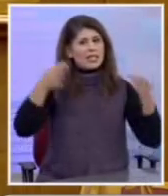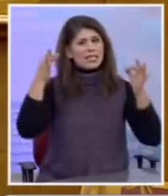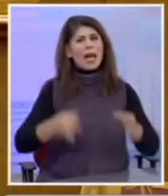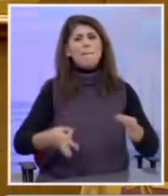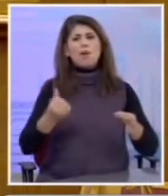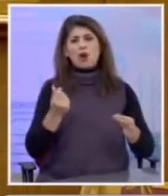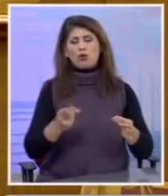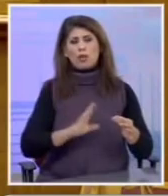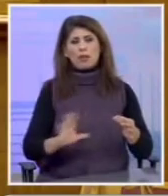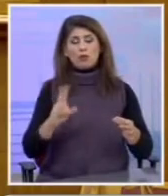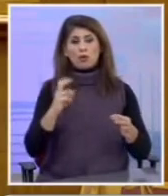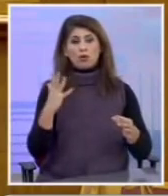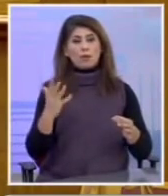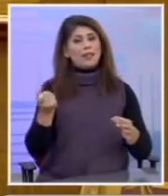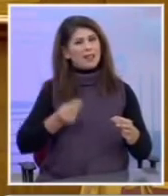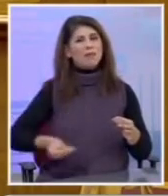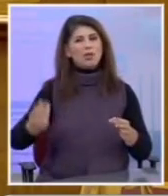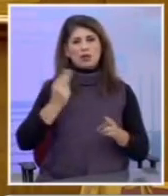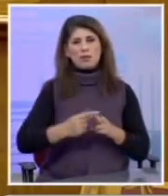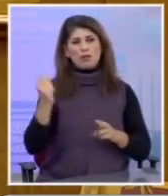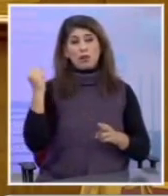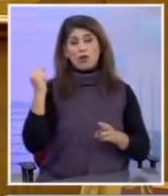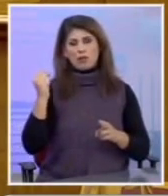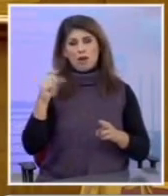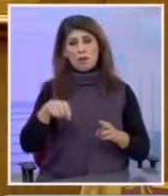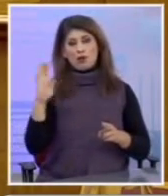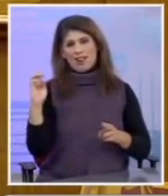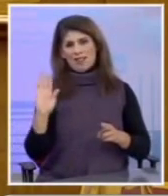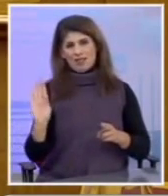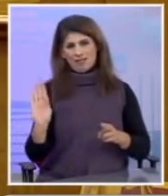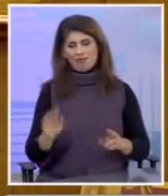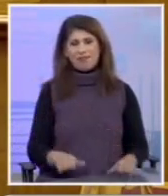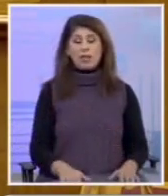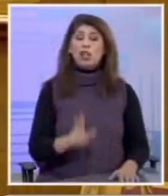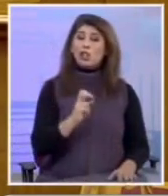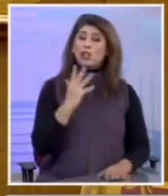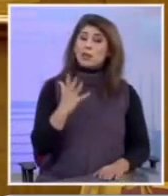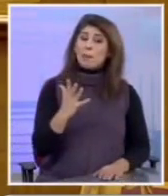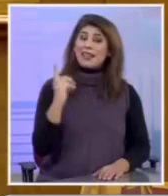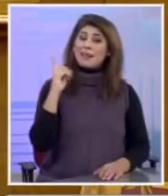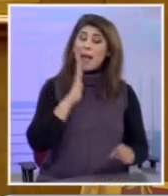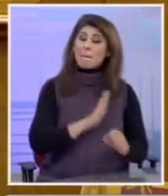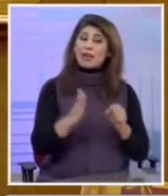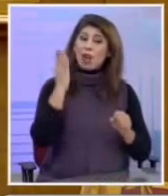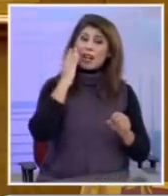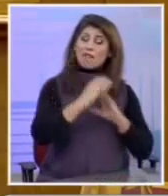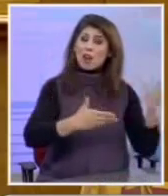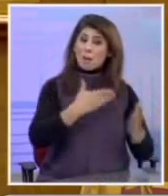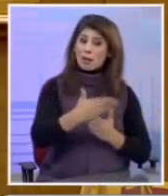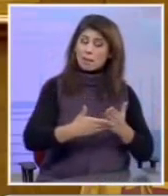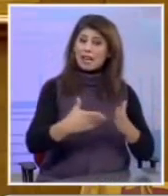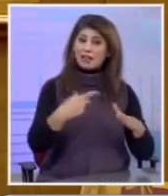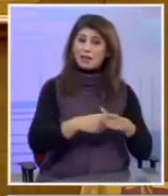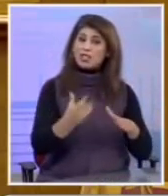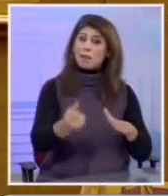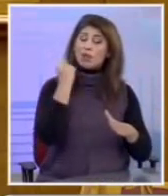νούμερα, το 25 είναι πιο σημαντικό, πιο ισχυρό από το 40. Το 25 σε μια επαρκώς ανακεφαλοποιημένη τράπεζα